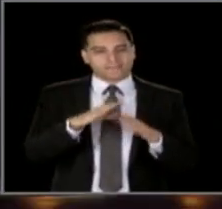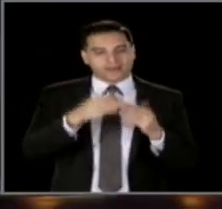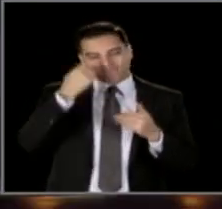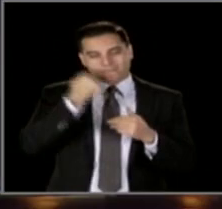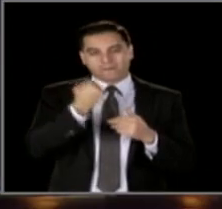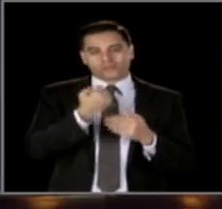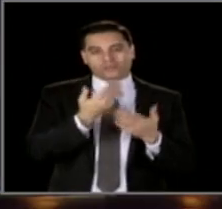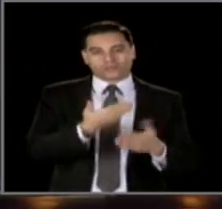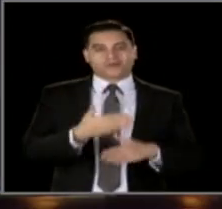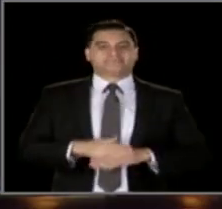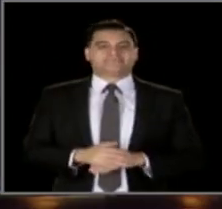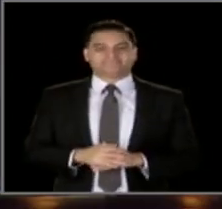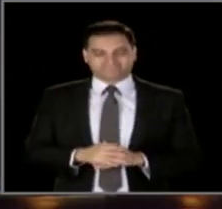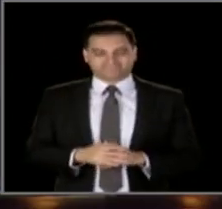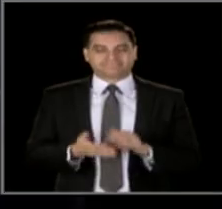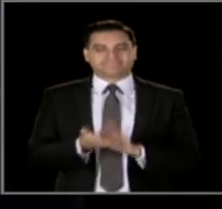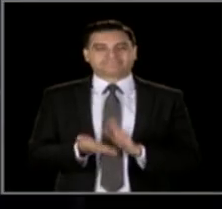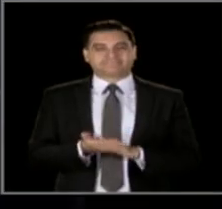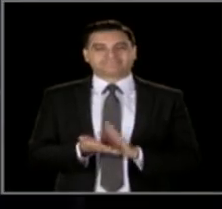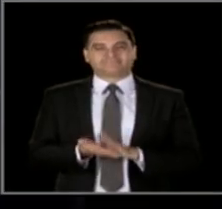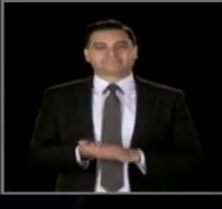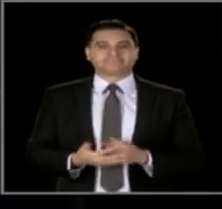ألف ألف مبروك عليكم.